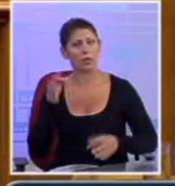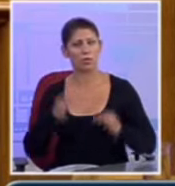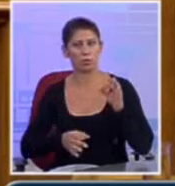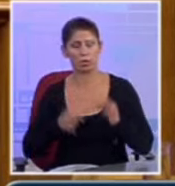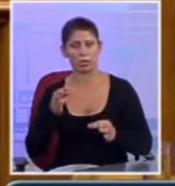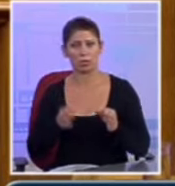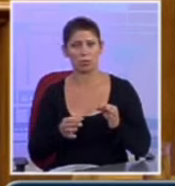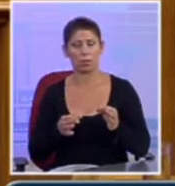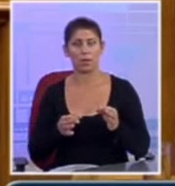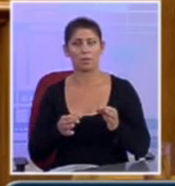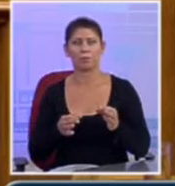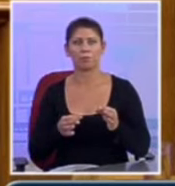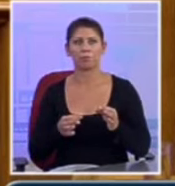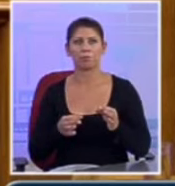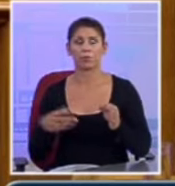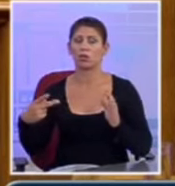συζητήσουμε